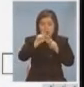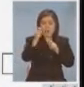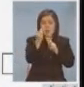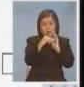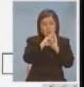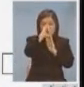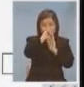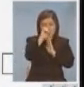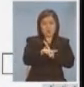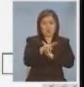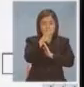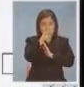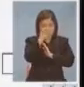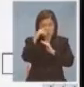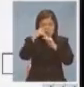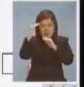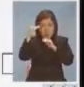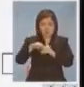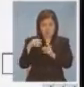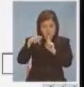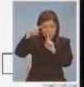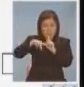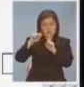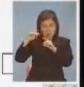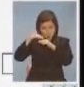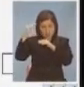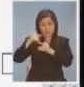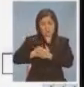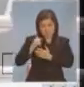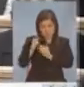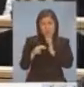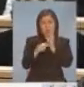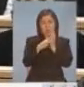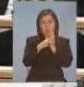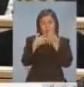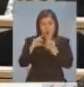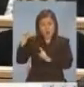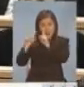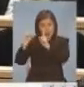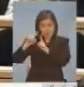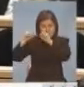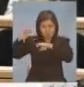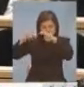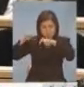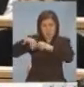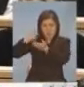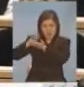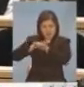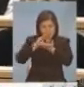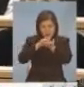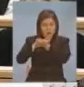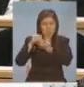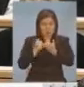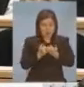มาณ 2,100 บาทเพราะฉะนั้นจากการสำรวจแล้วก็วิจัยของ TDI ชัดเจนค่ะว่าล